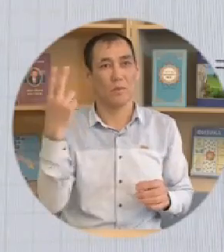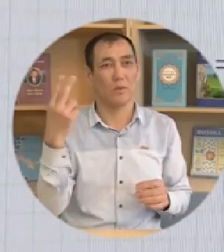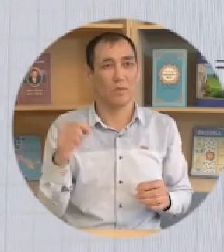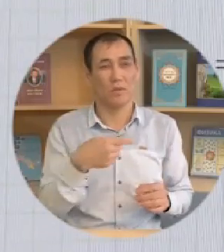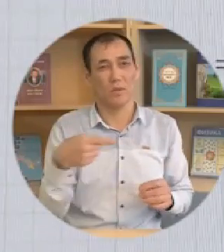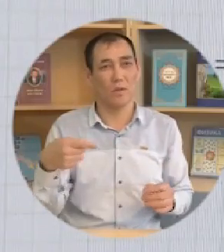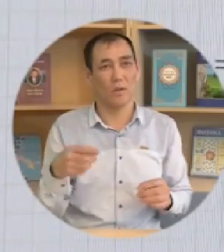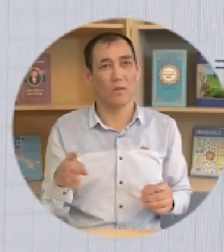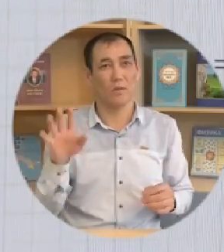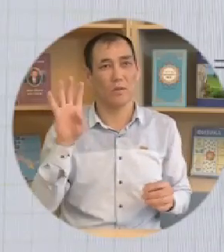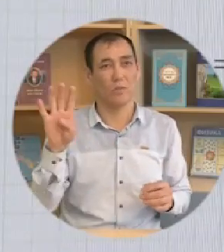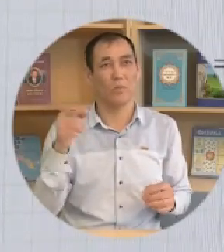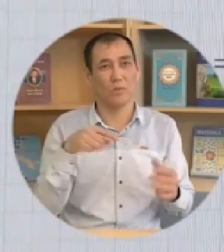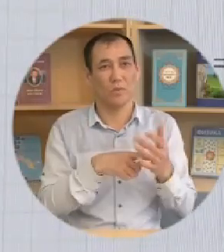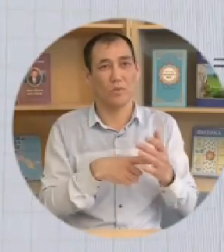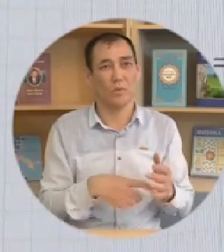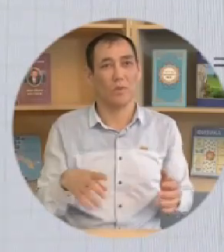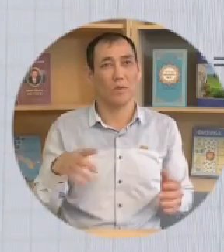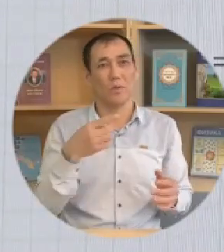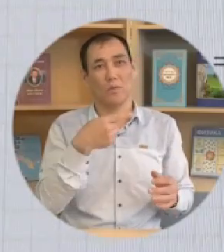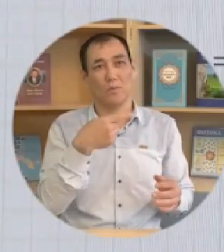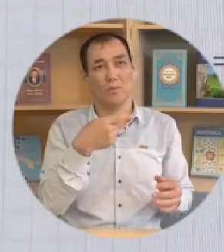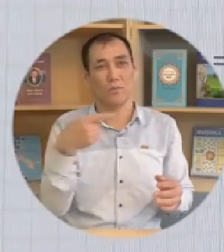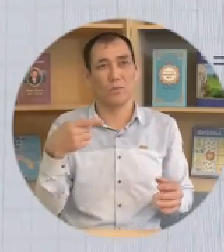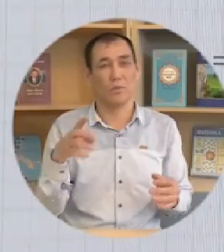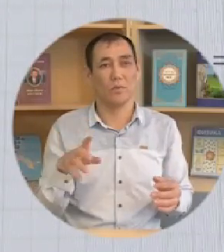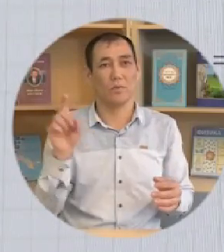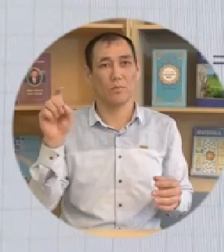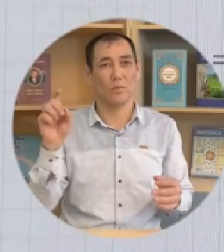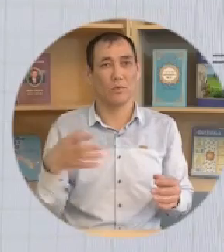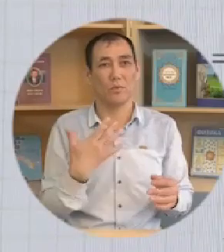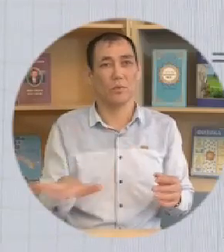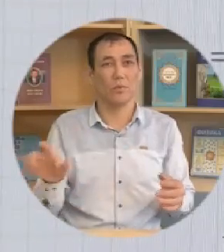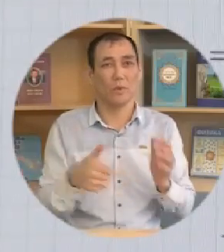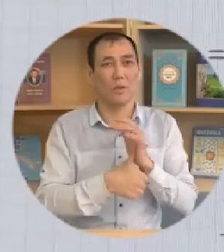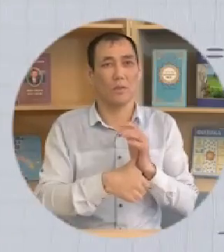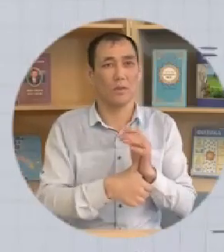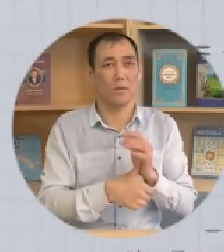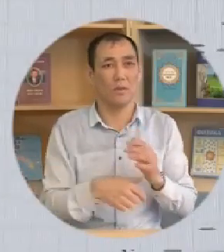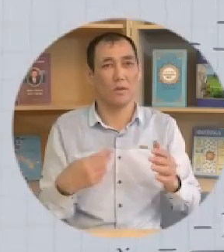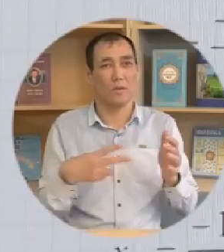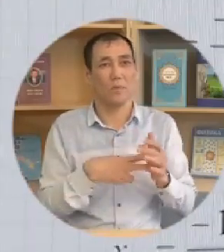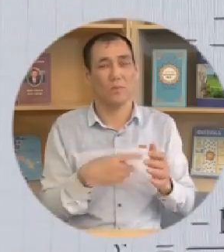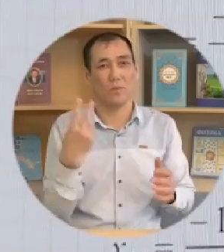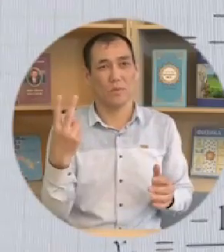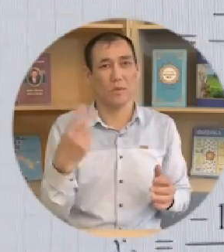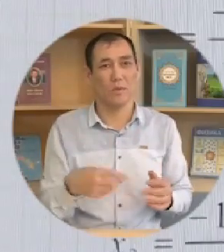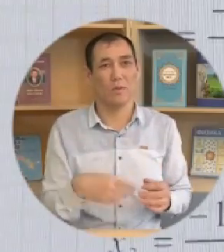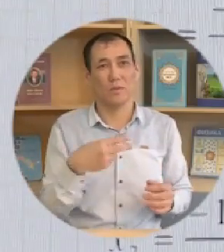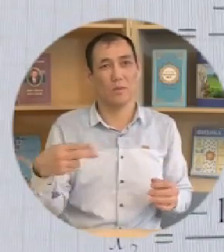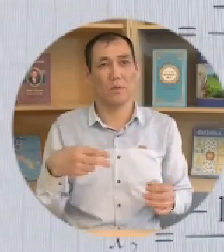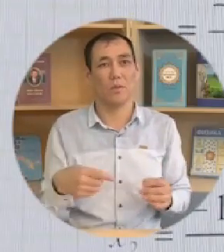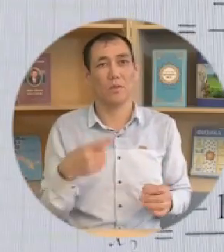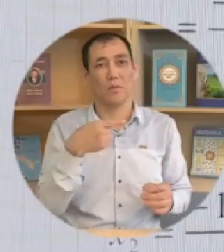квадраты алынған 4 көбейтілген минус 156 бөлінген 2